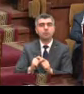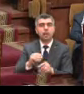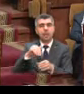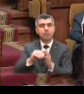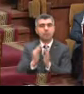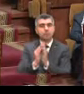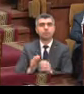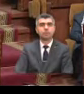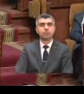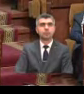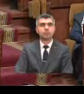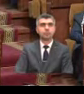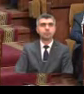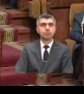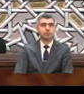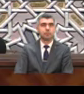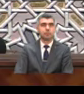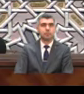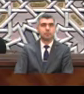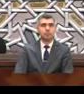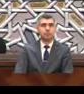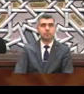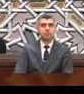والتنمية. تفضلي السيدة النائبة